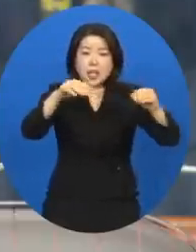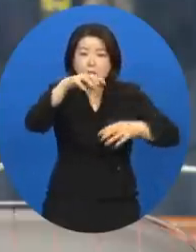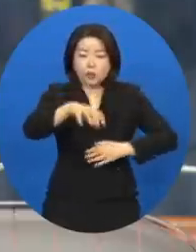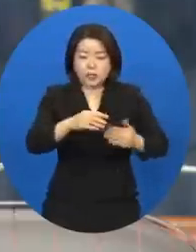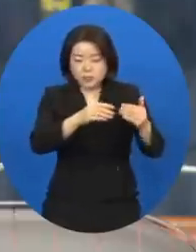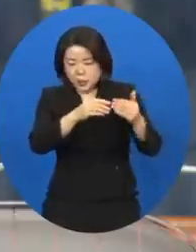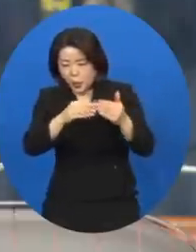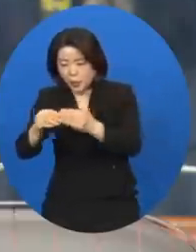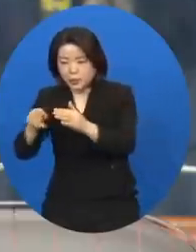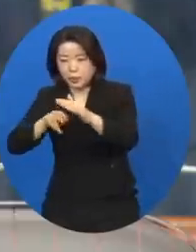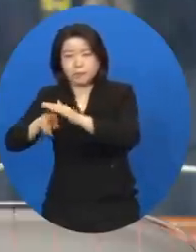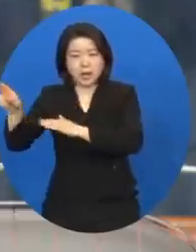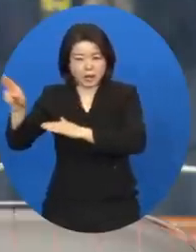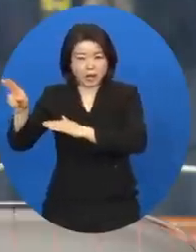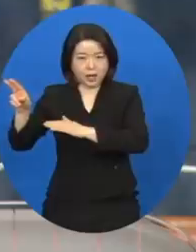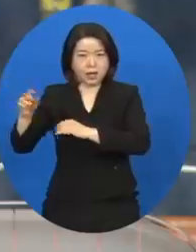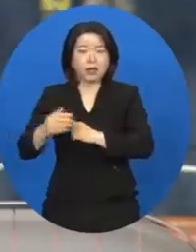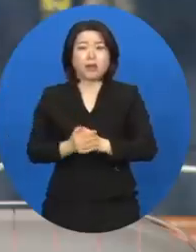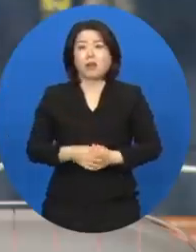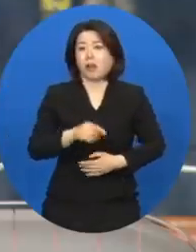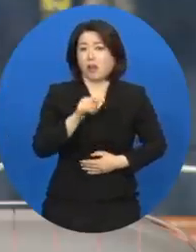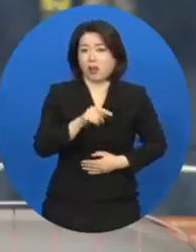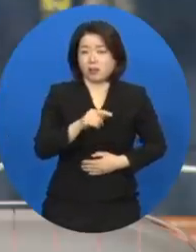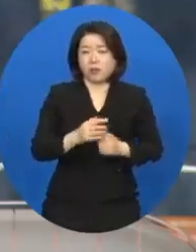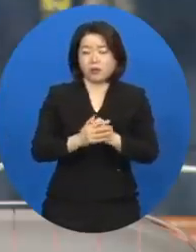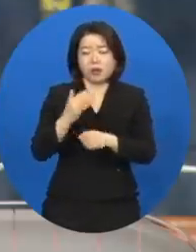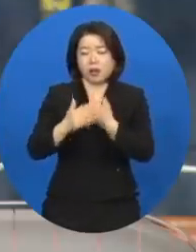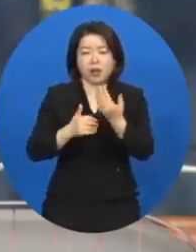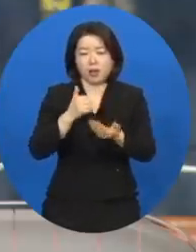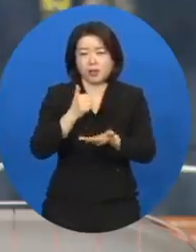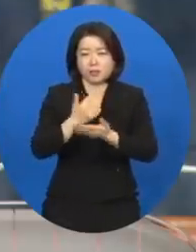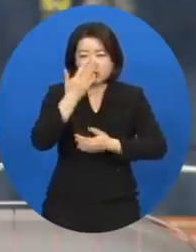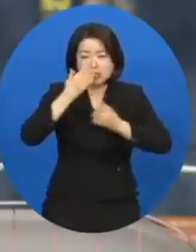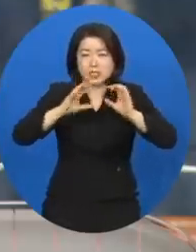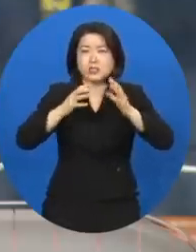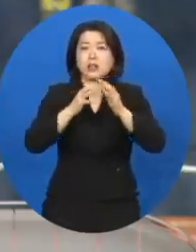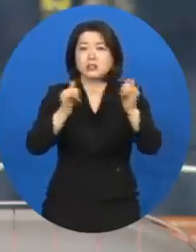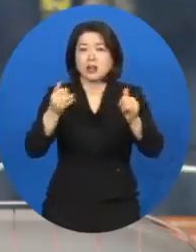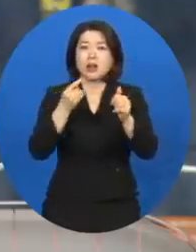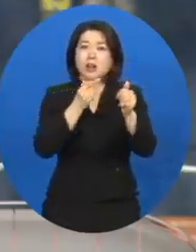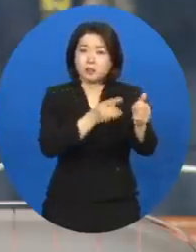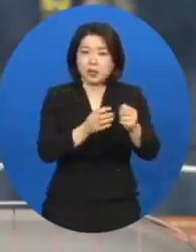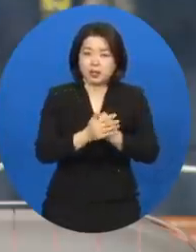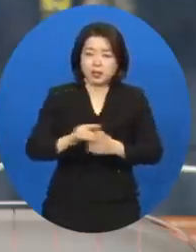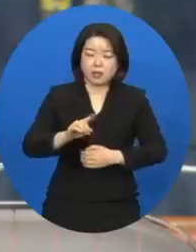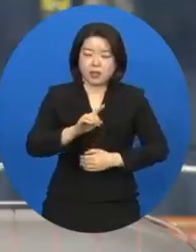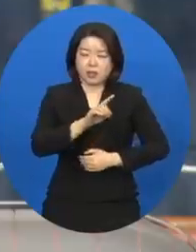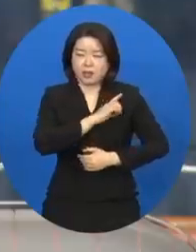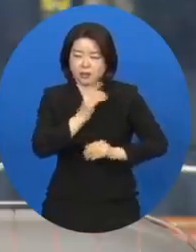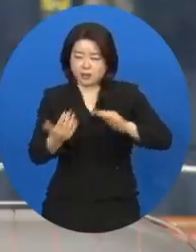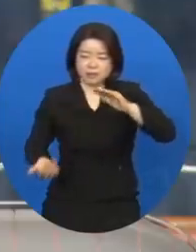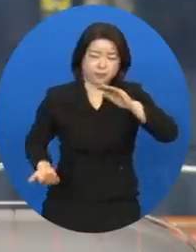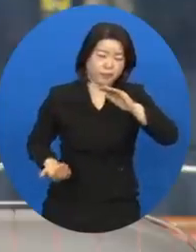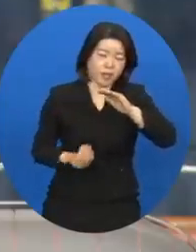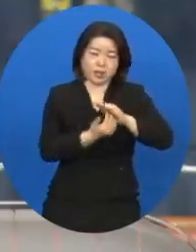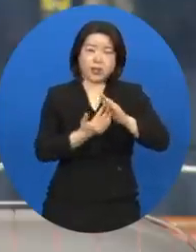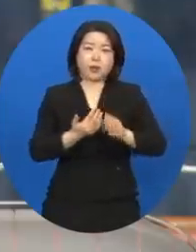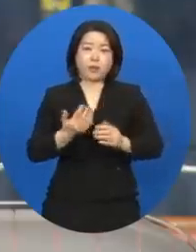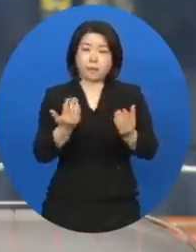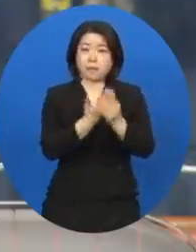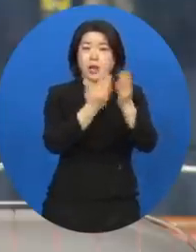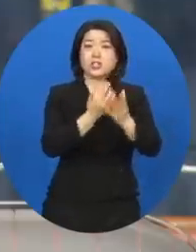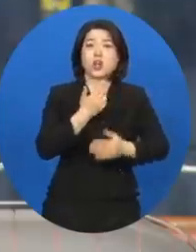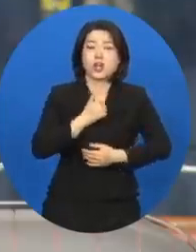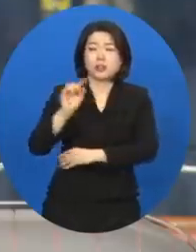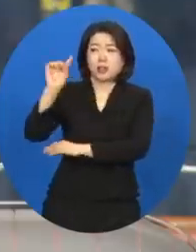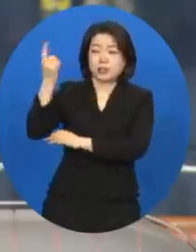내셨습니다. 그렇게 말씀하셨습니다. 하나님은 이스라엘 백성들에게 가장 전성기였던 다윗